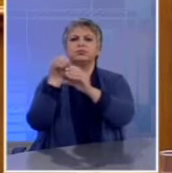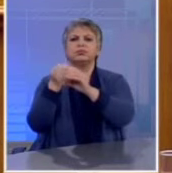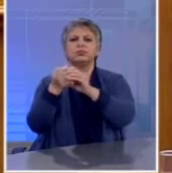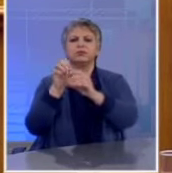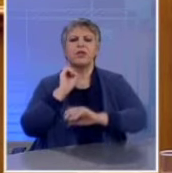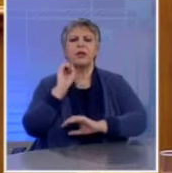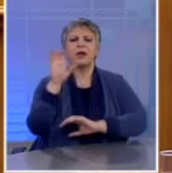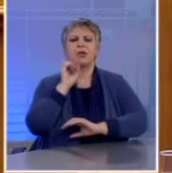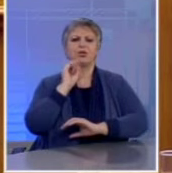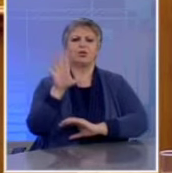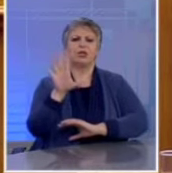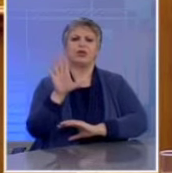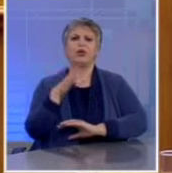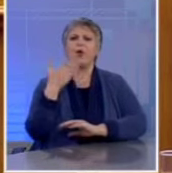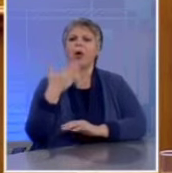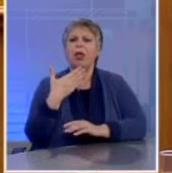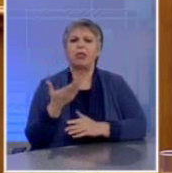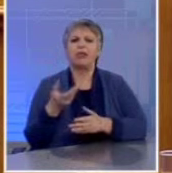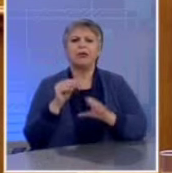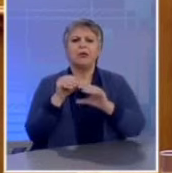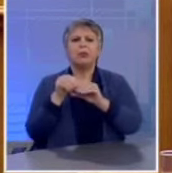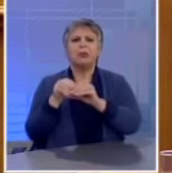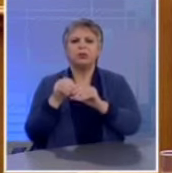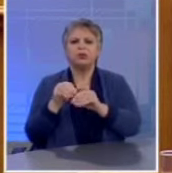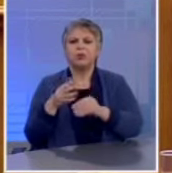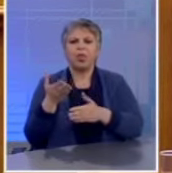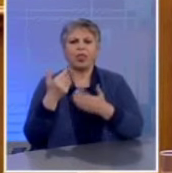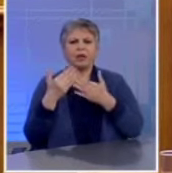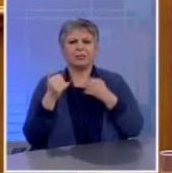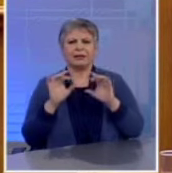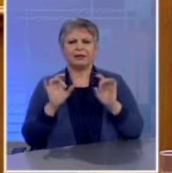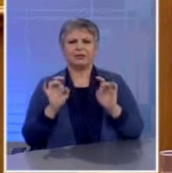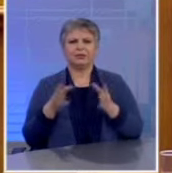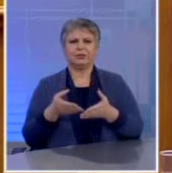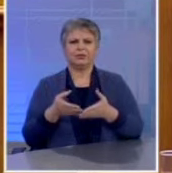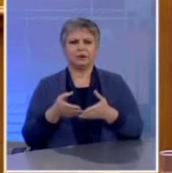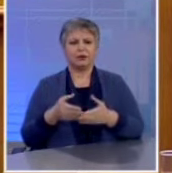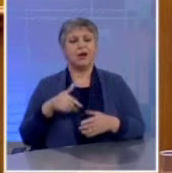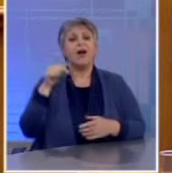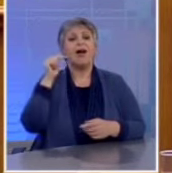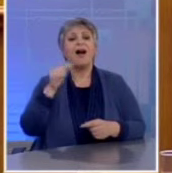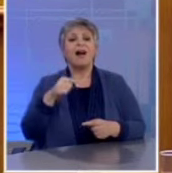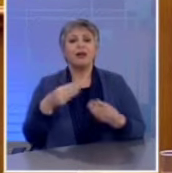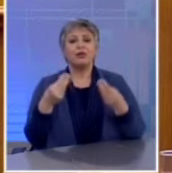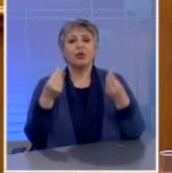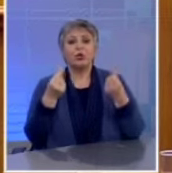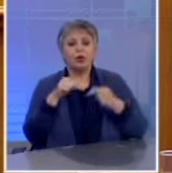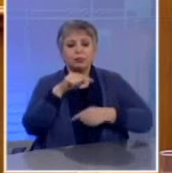ξέρετε, αυτό το γαϊτανάκι πρέπει να τελειώσει κάποια στιγμή. Και είμαστε αποφασισμένοι να τελειώσει